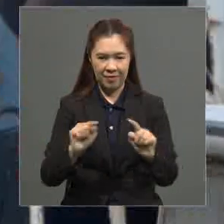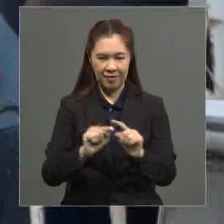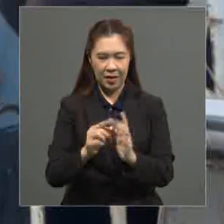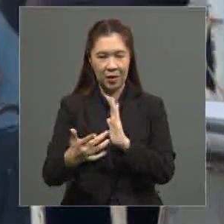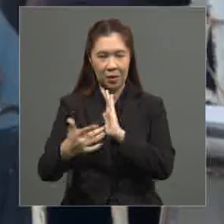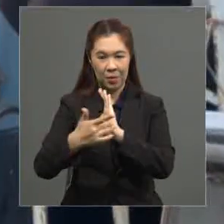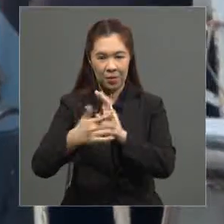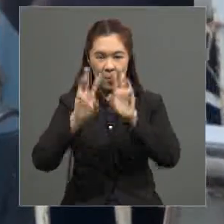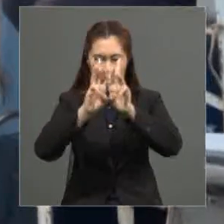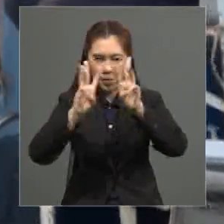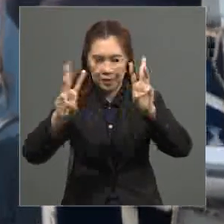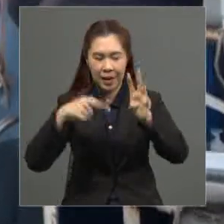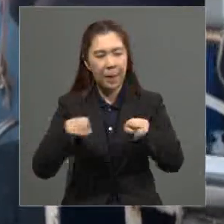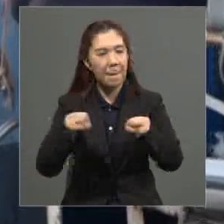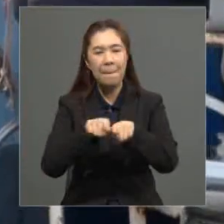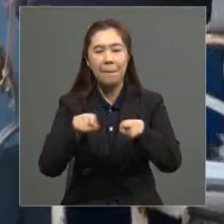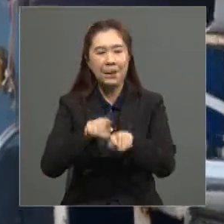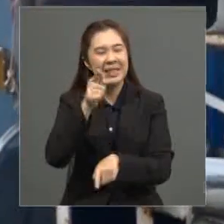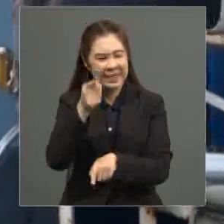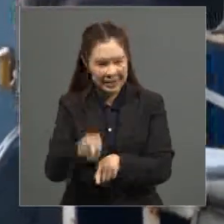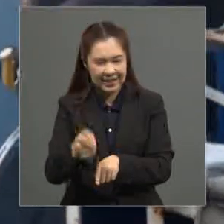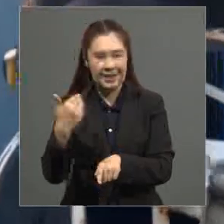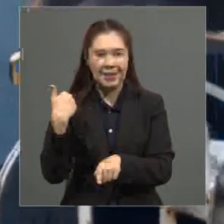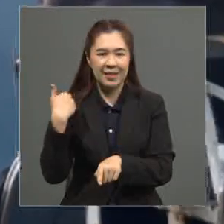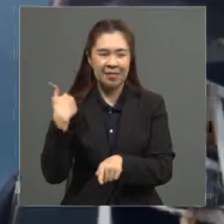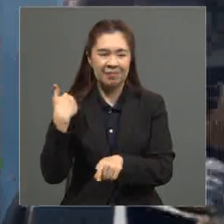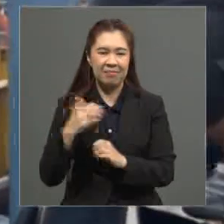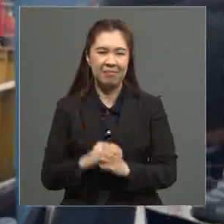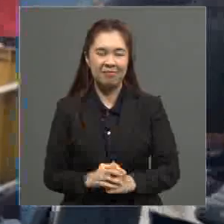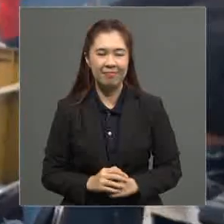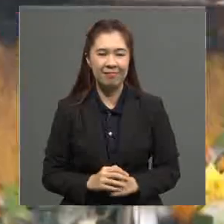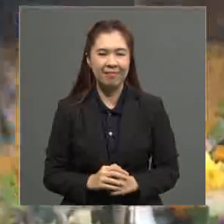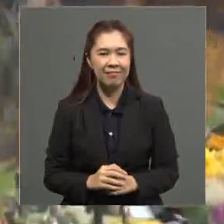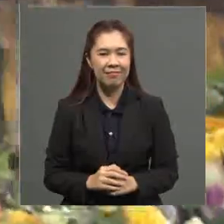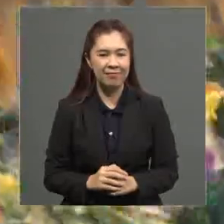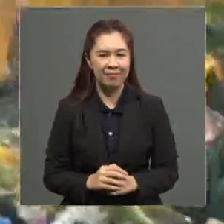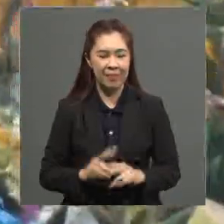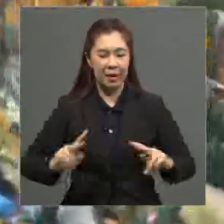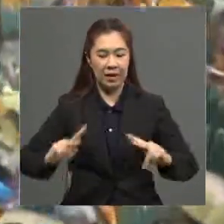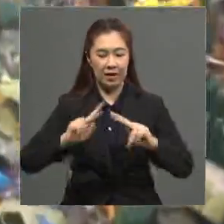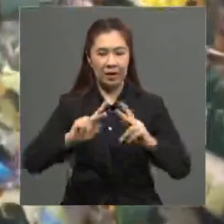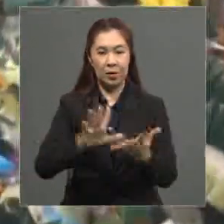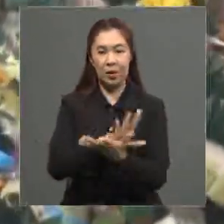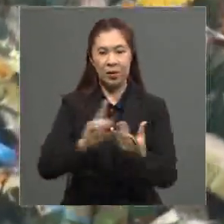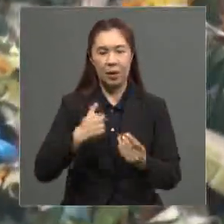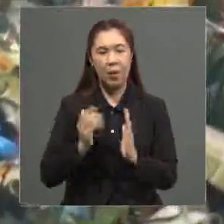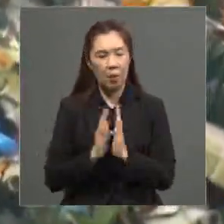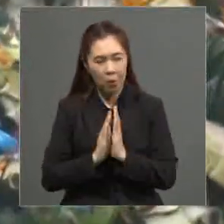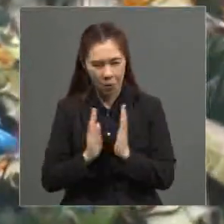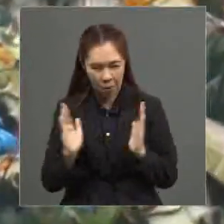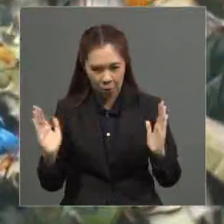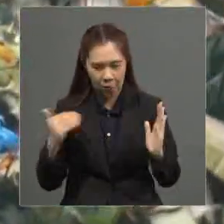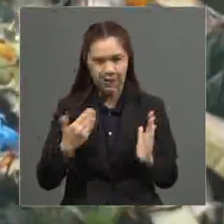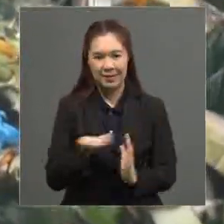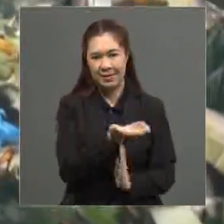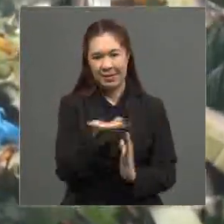34แห่งแล้วก็ริมแม่น้ำเจ้าพระยาที่ไอคอนสยามมากขึ้นด้วยนะคะทางกระทรวงวัฒนธรรมก็ขอบคุณทุกภาคส่วนค่ะที่ร่วม